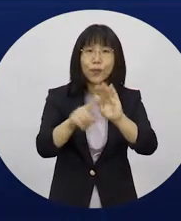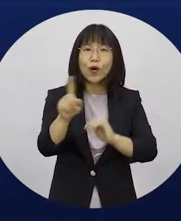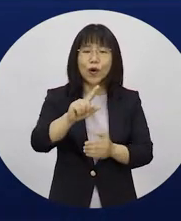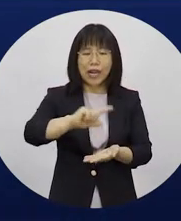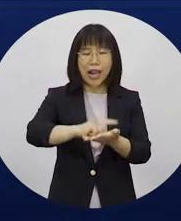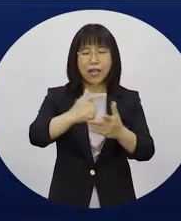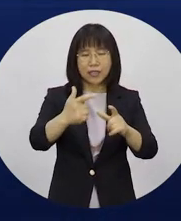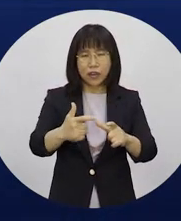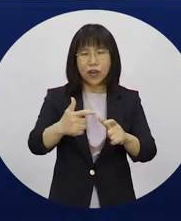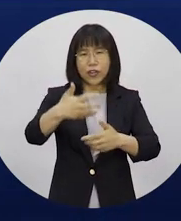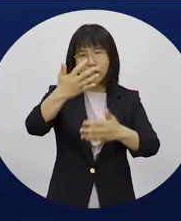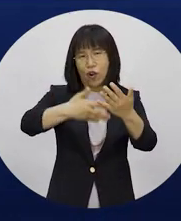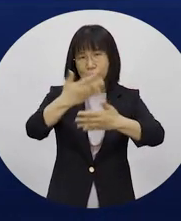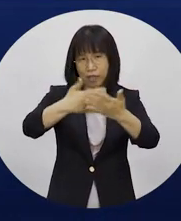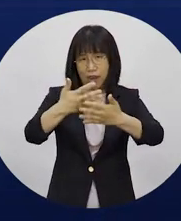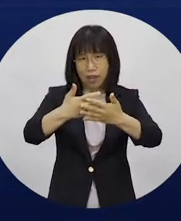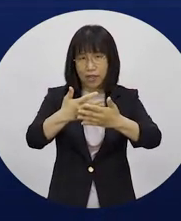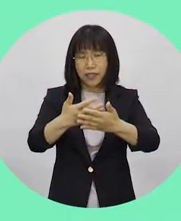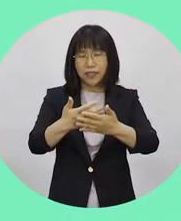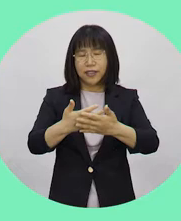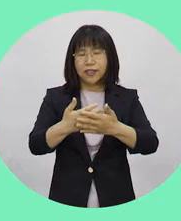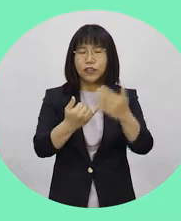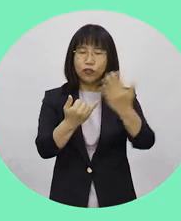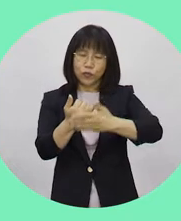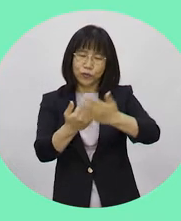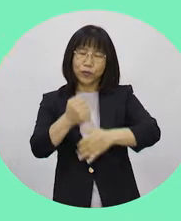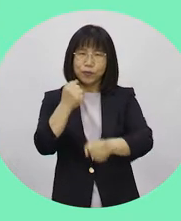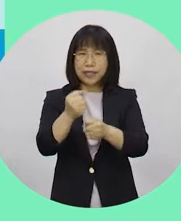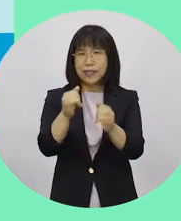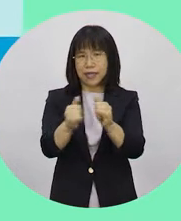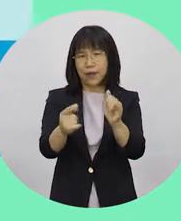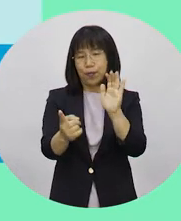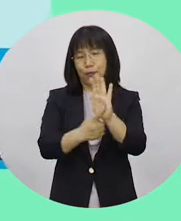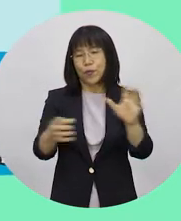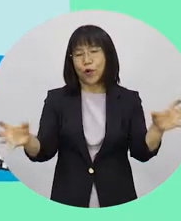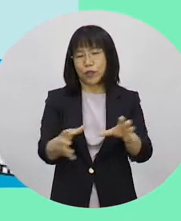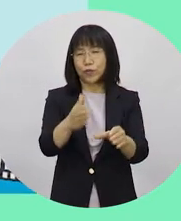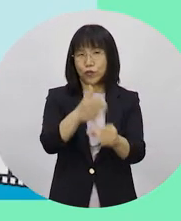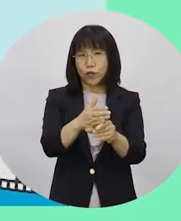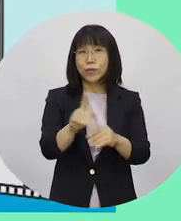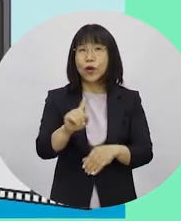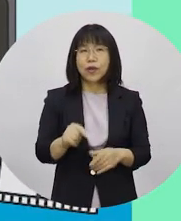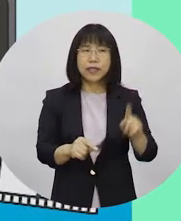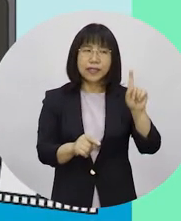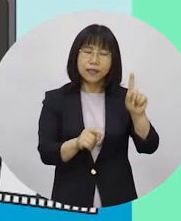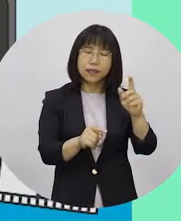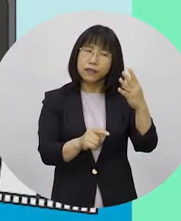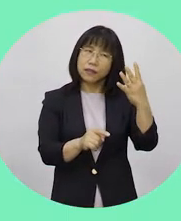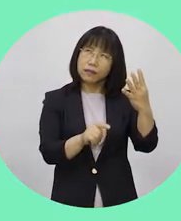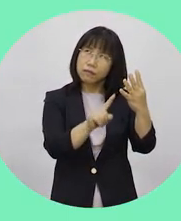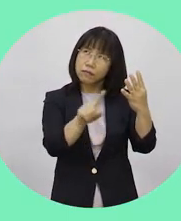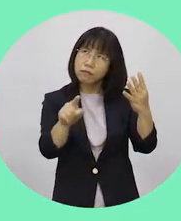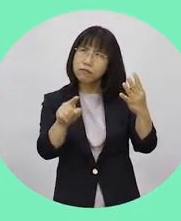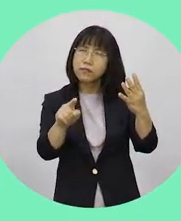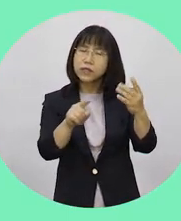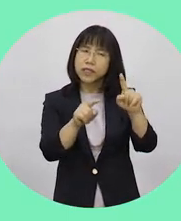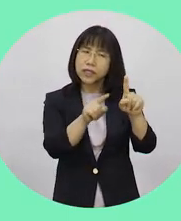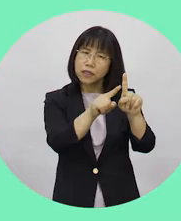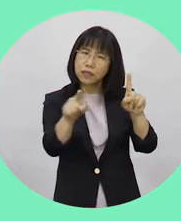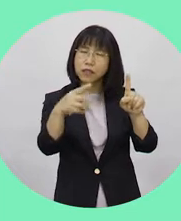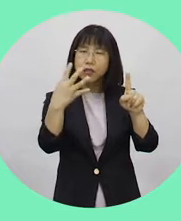영상 크리에이터를 모집합니다. 모집 인원은 1에서 4인으로 구성된 8팀이며 오는